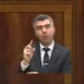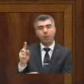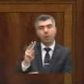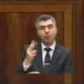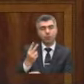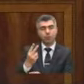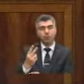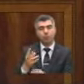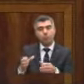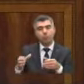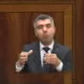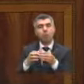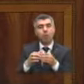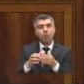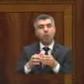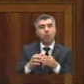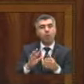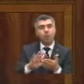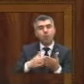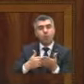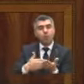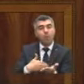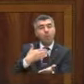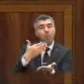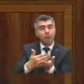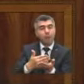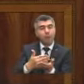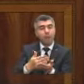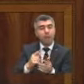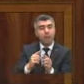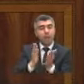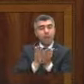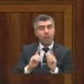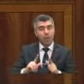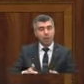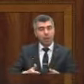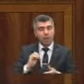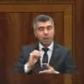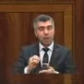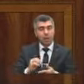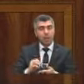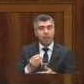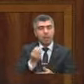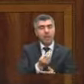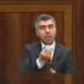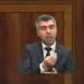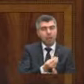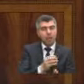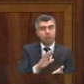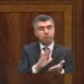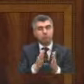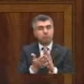الوسطين فقد استقرت نسبة الانقطاع الدراسي بالتعليم الابتدائي في